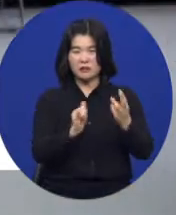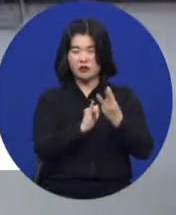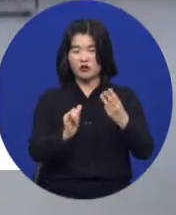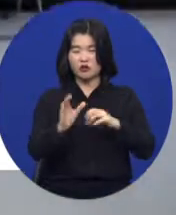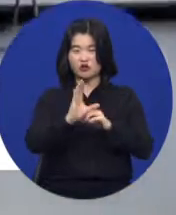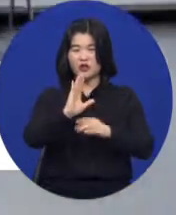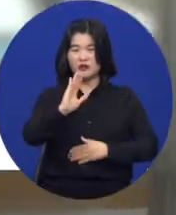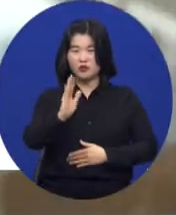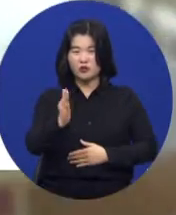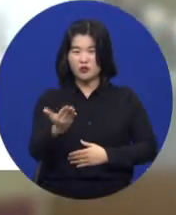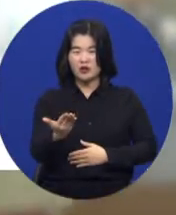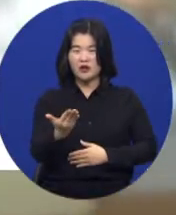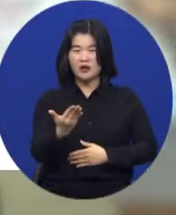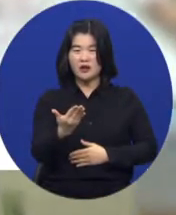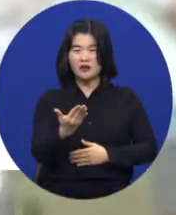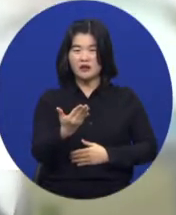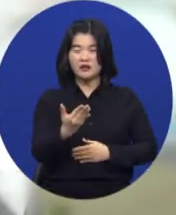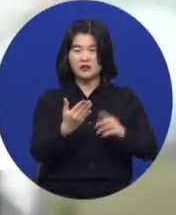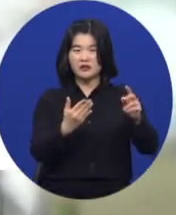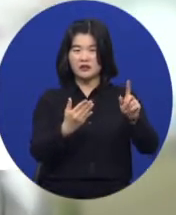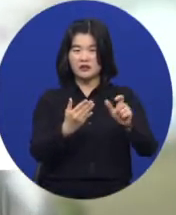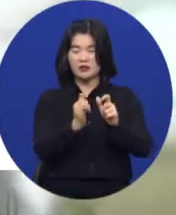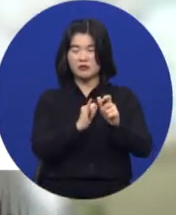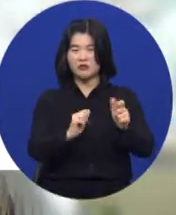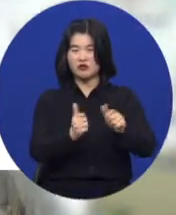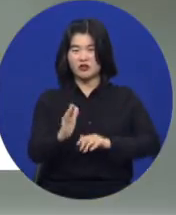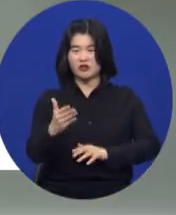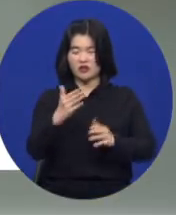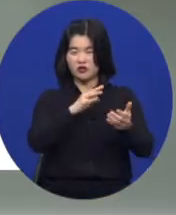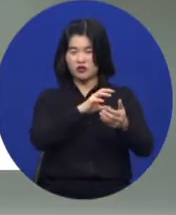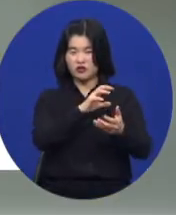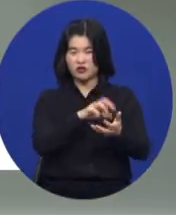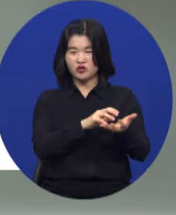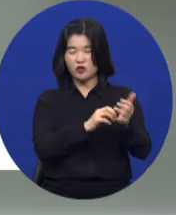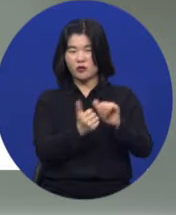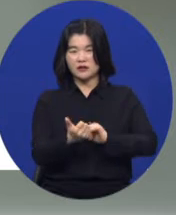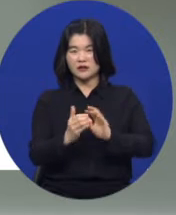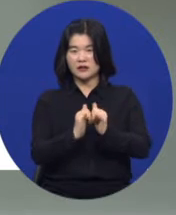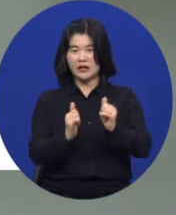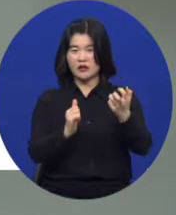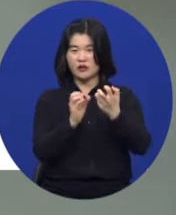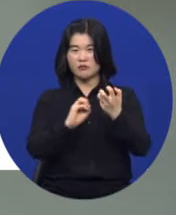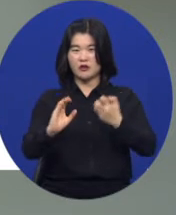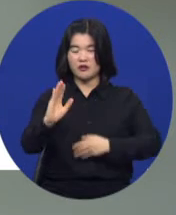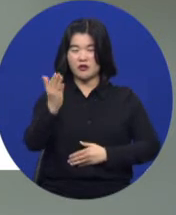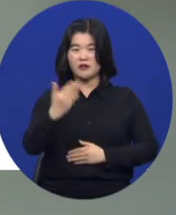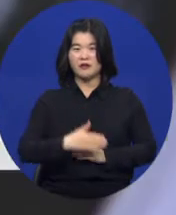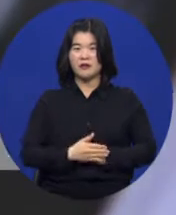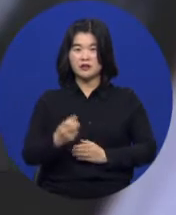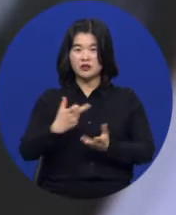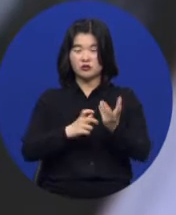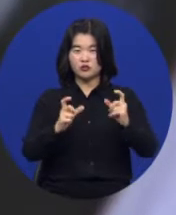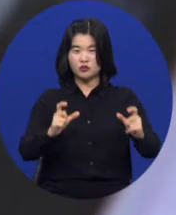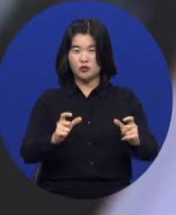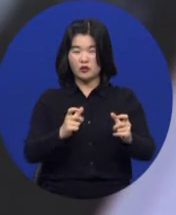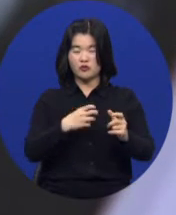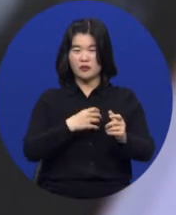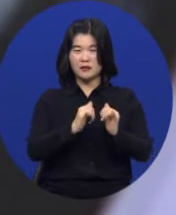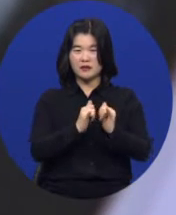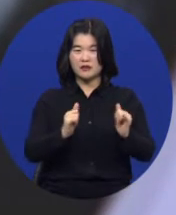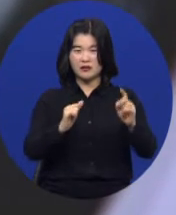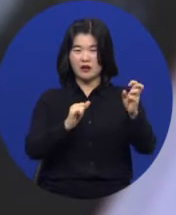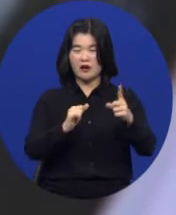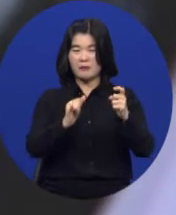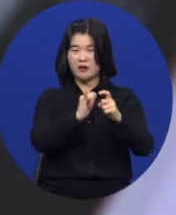일할 들어서만 확진 자 55명이 사망해 누적 사망자는 8명으로 늘었습니다 돈의 위 중증 환자는 여러